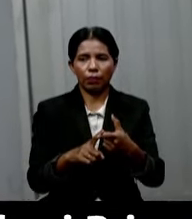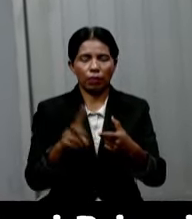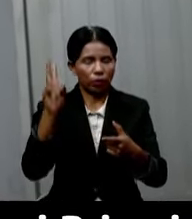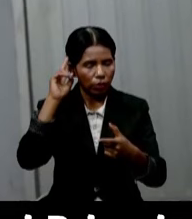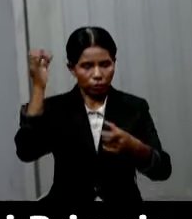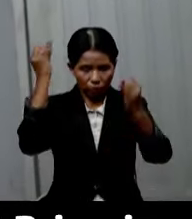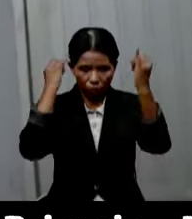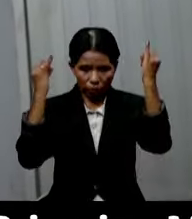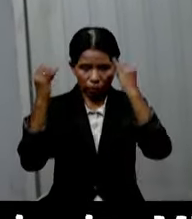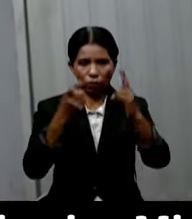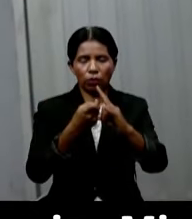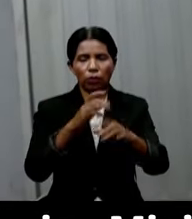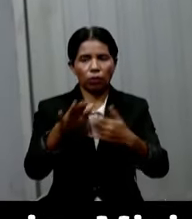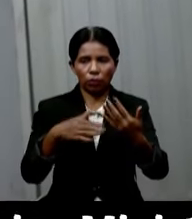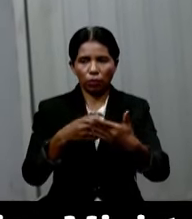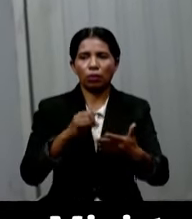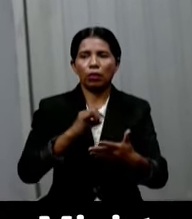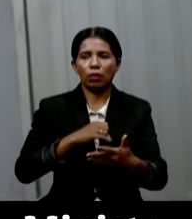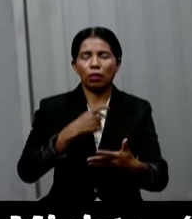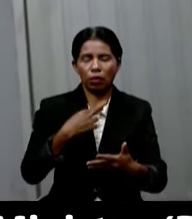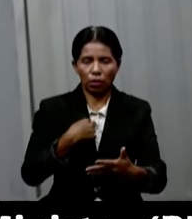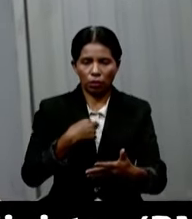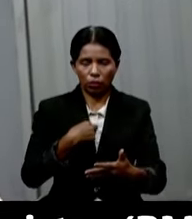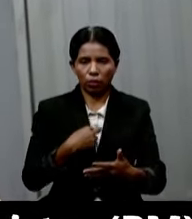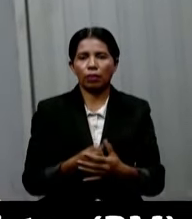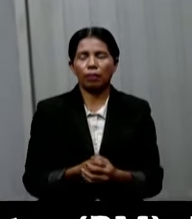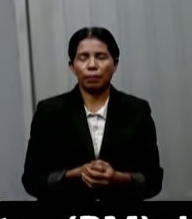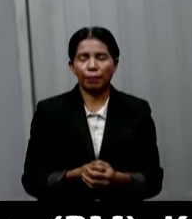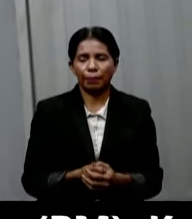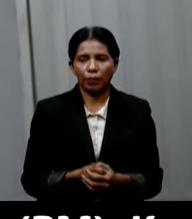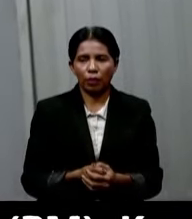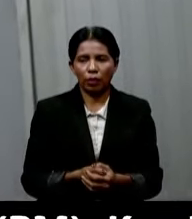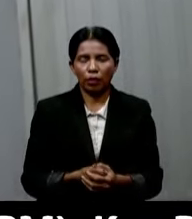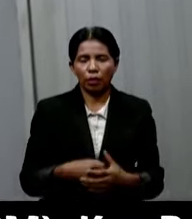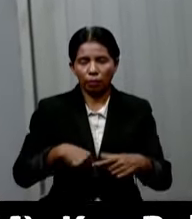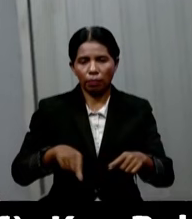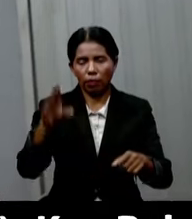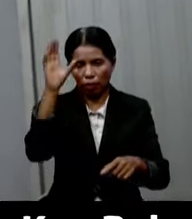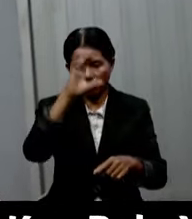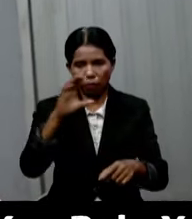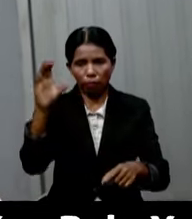te informasaun serne hutu hau au rasik babuka kedas